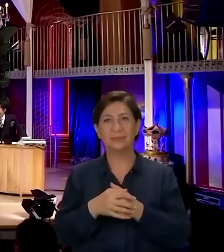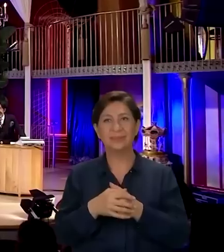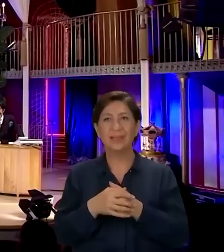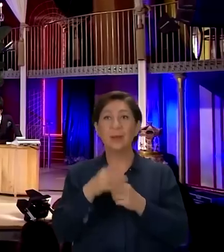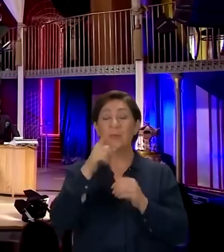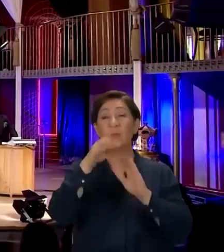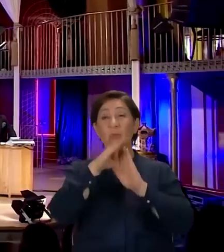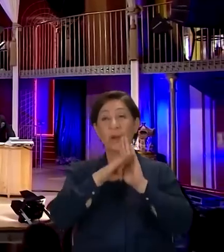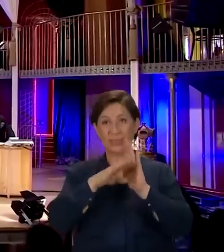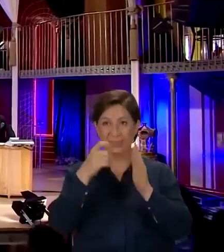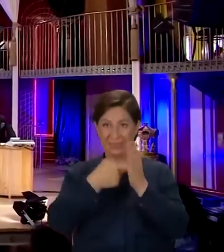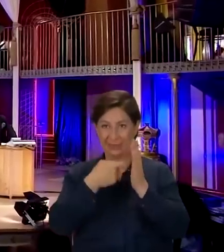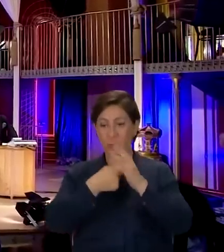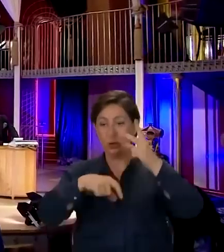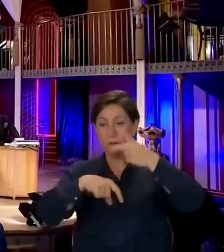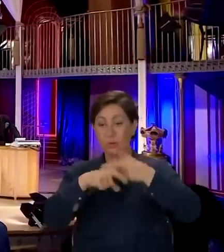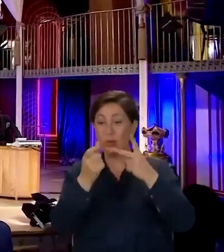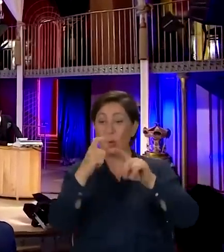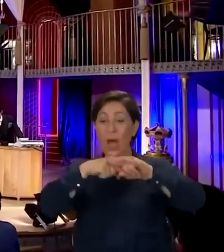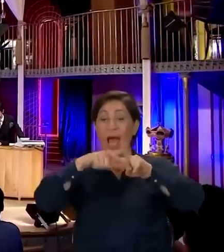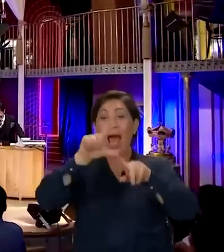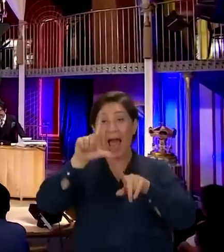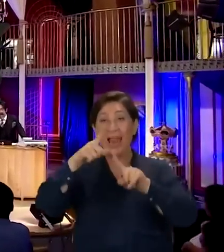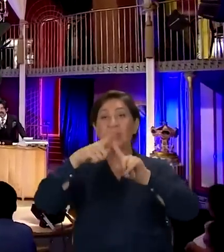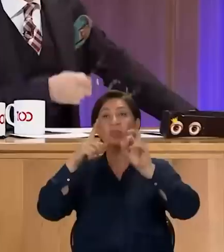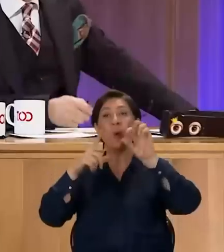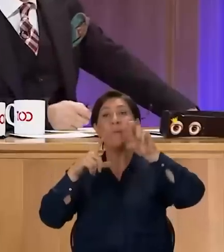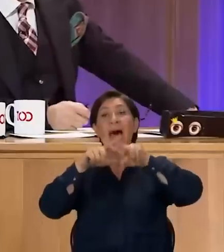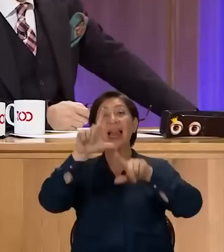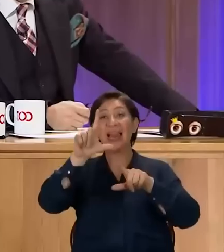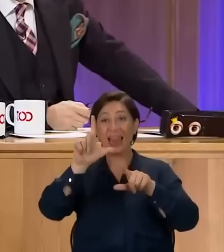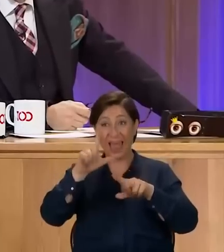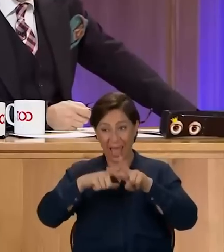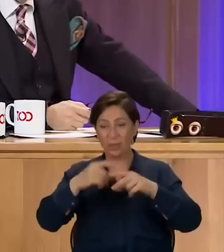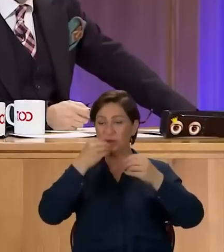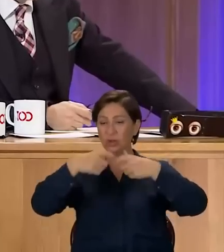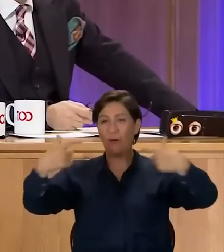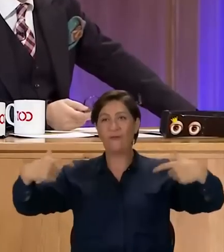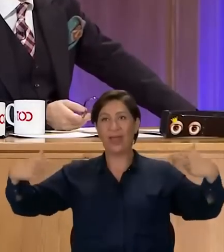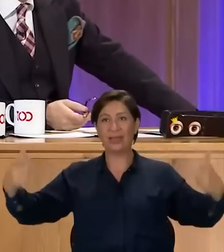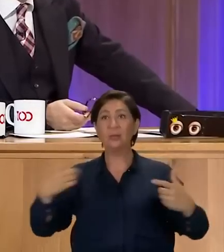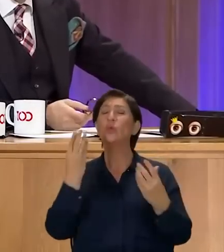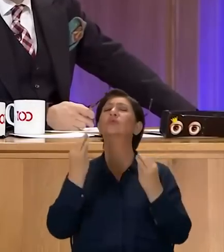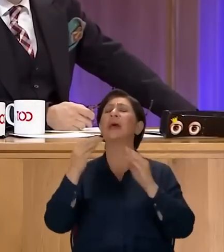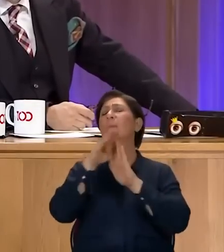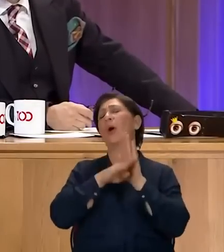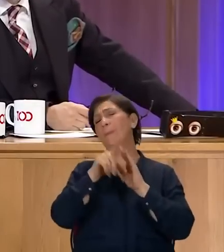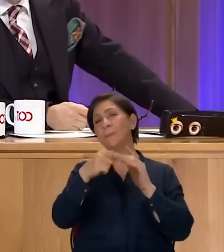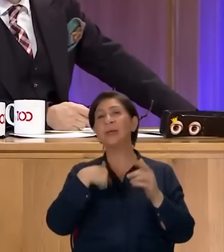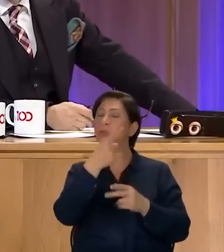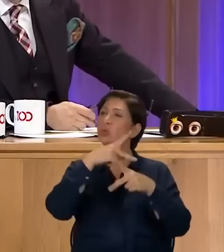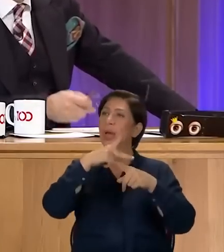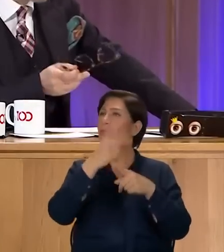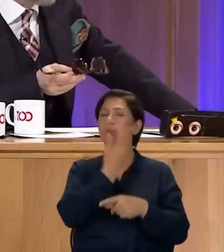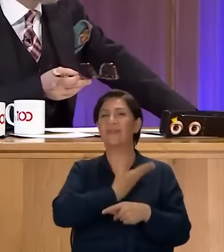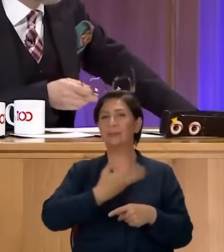Bu programın ismi biliyorsunuz Zuhal Topal'la Sofra'da. Çok güzel bir program. Ben de Zuhal Topal'ı çok severim,